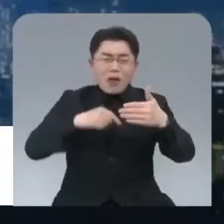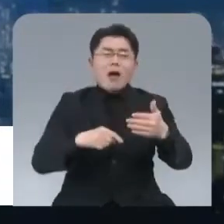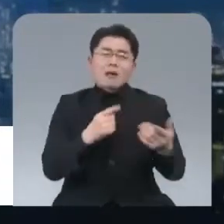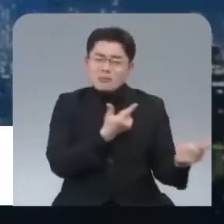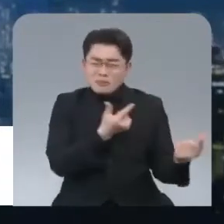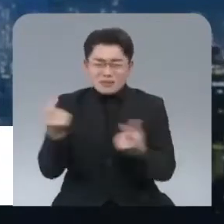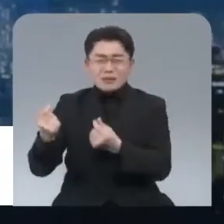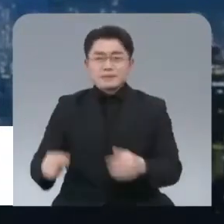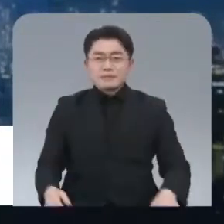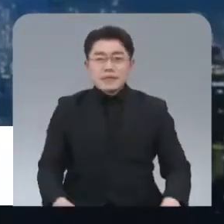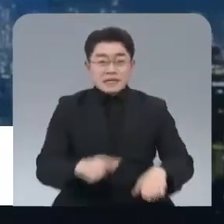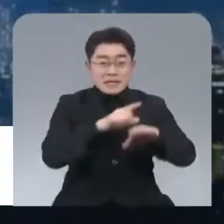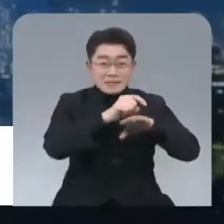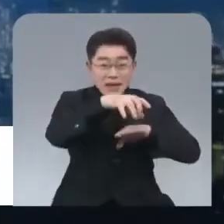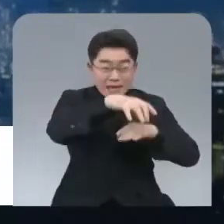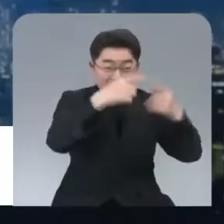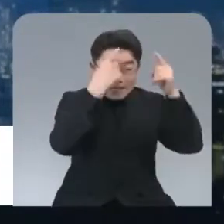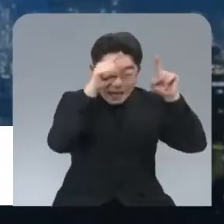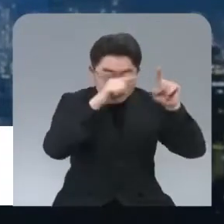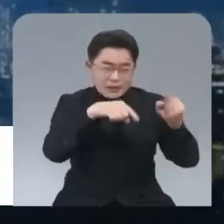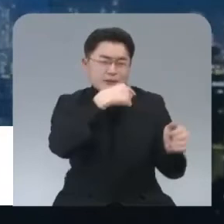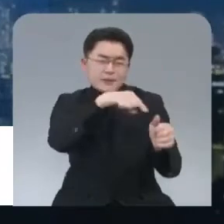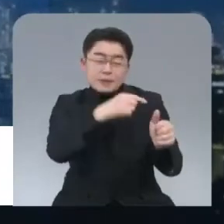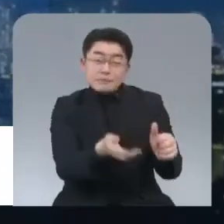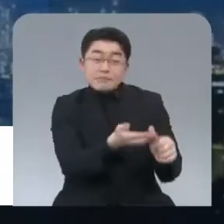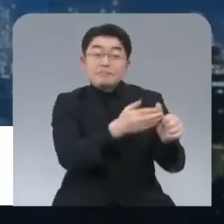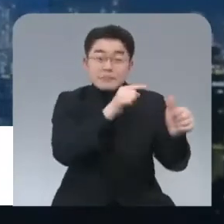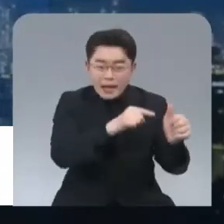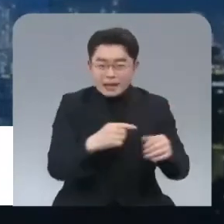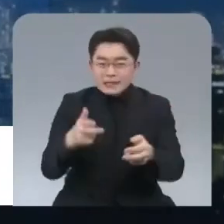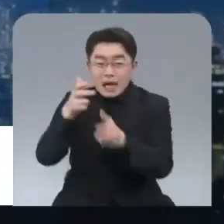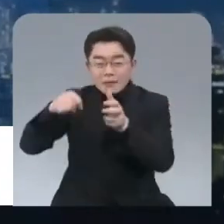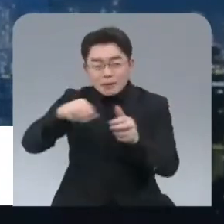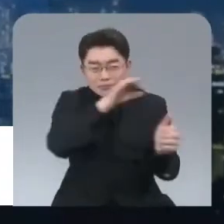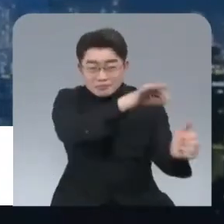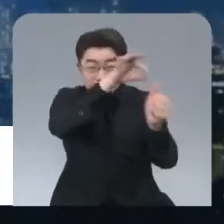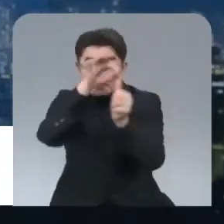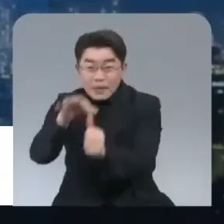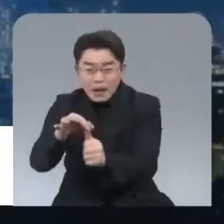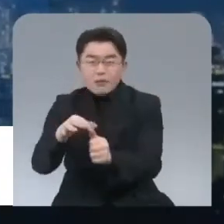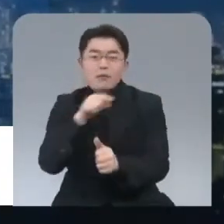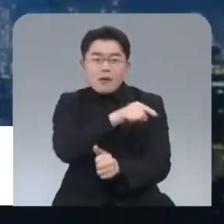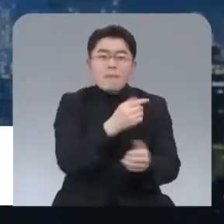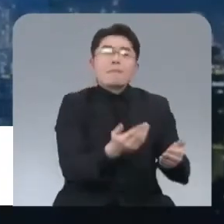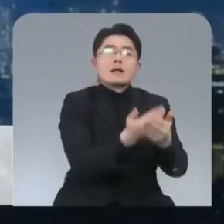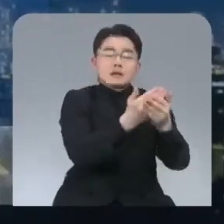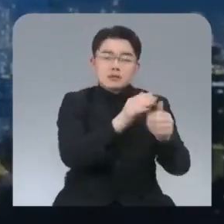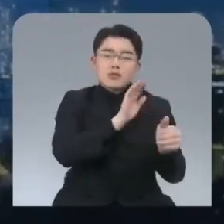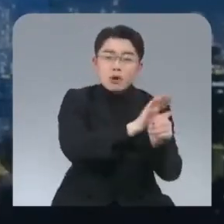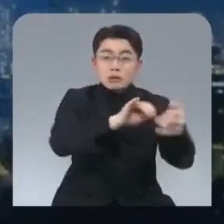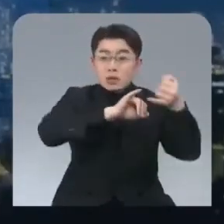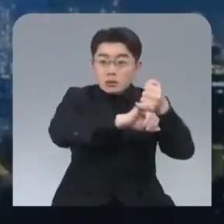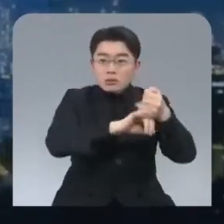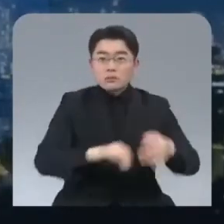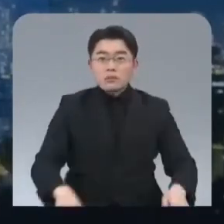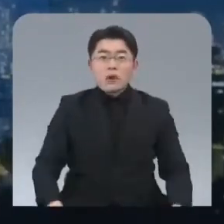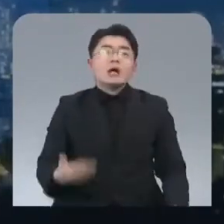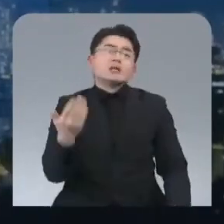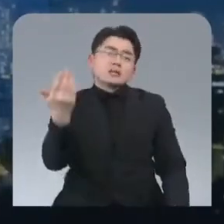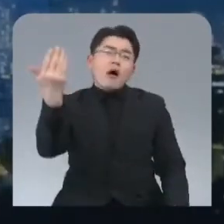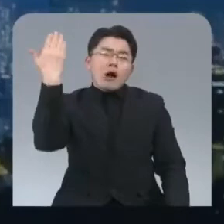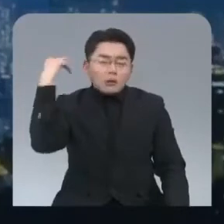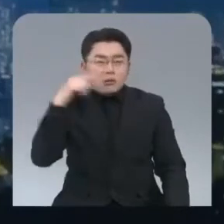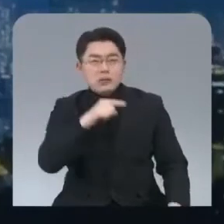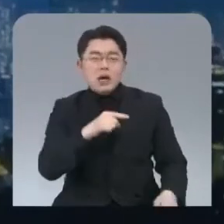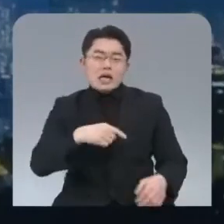산업의 인재를 공급하기 위해서 지방대를 지원해 지원하겠다 그리고 지방대를 살리겠다는 겁니다 그런데 이미 이런 사업에는